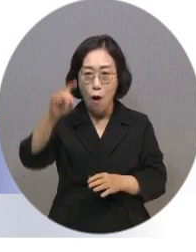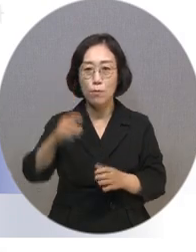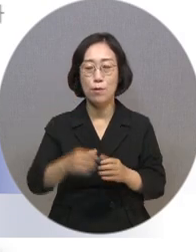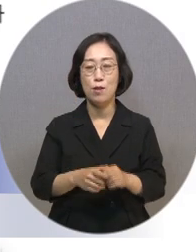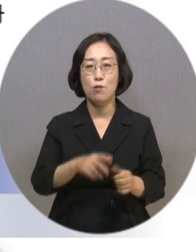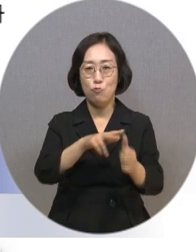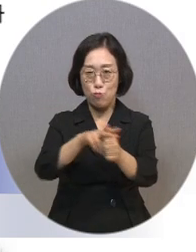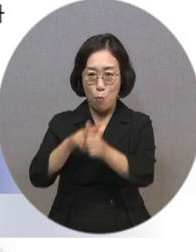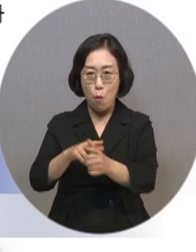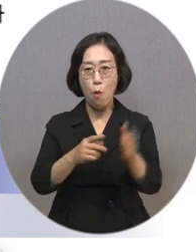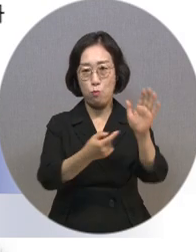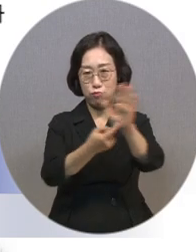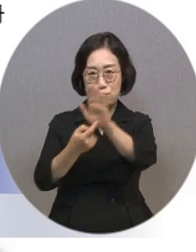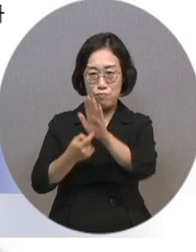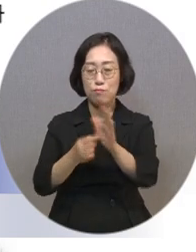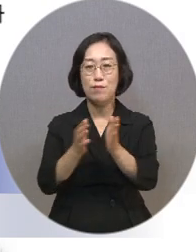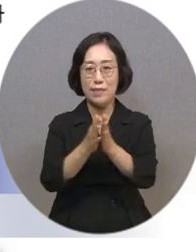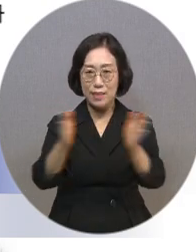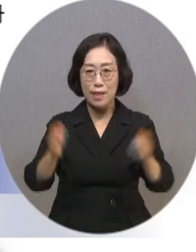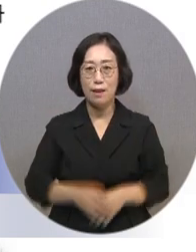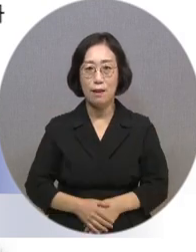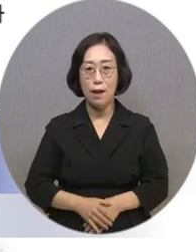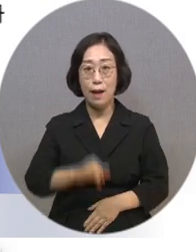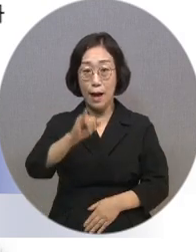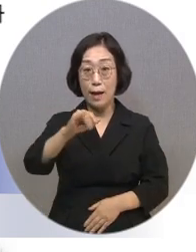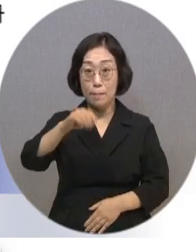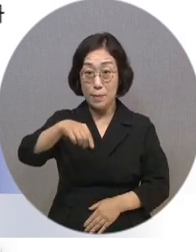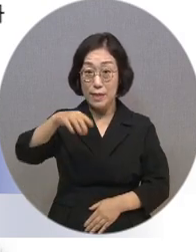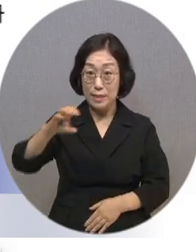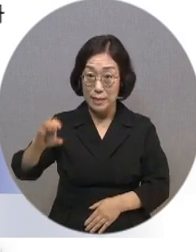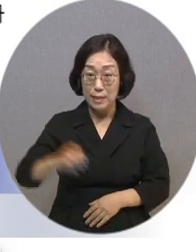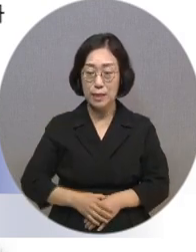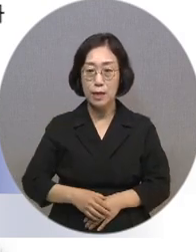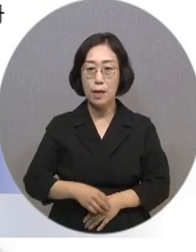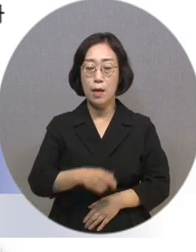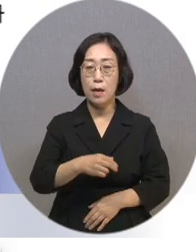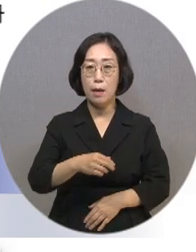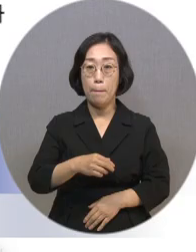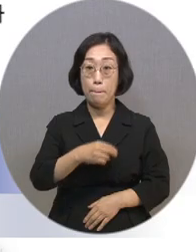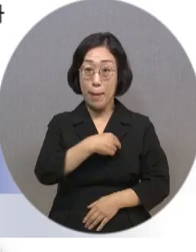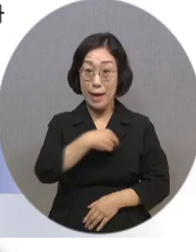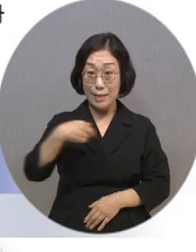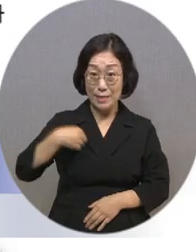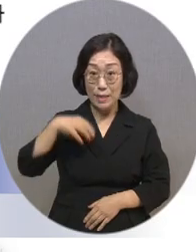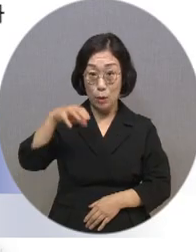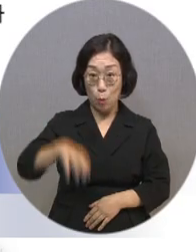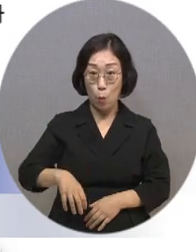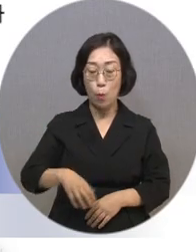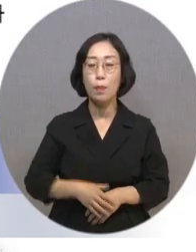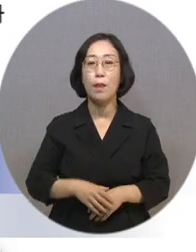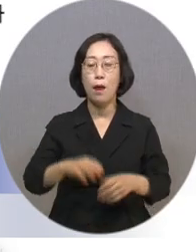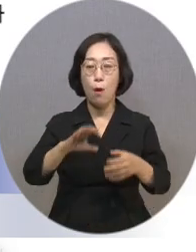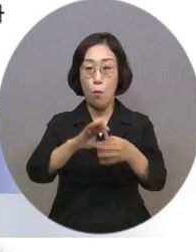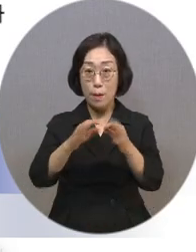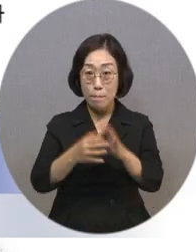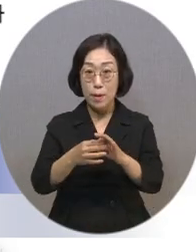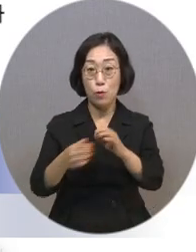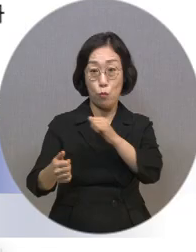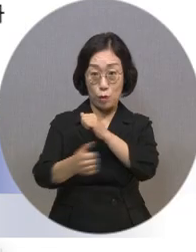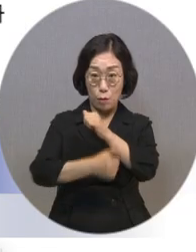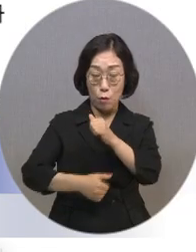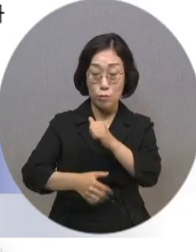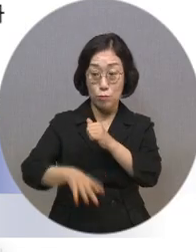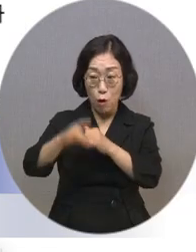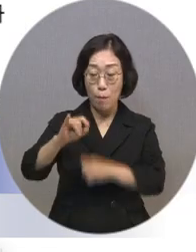시작했습니다 ipc 선수위원은 지난 2008년 베이징 패럴올림픽대 신설된 자리로 ipc 위원과